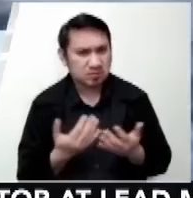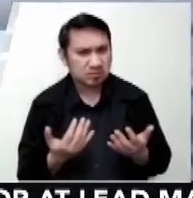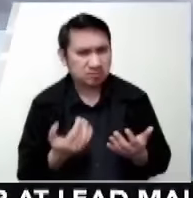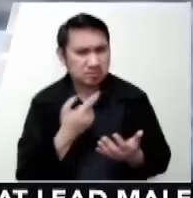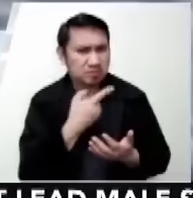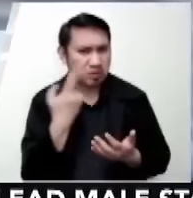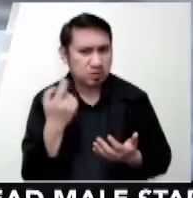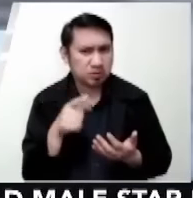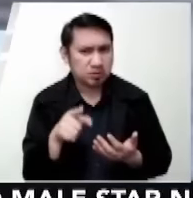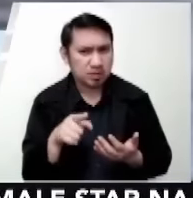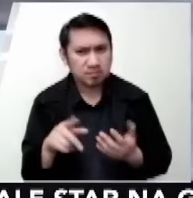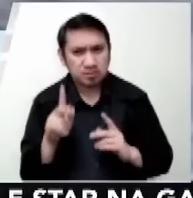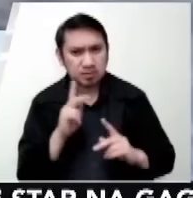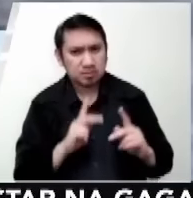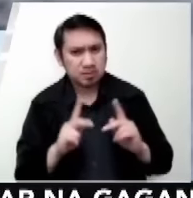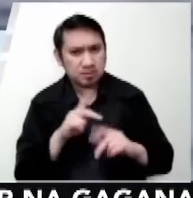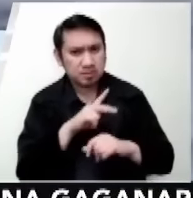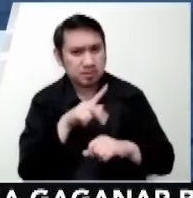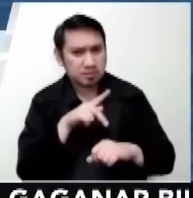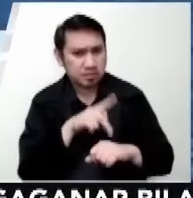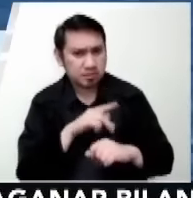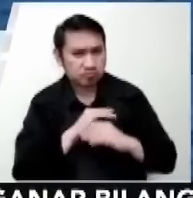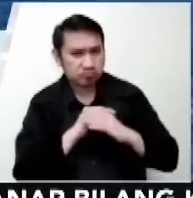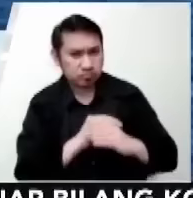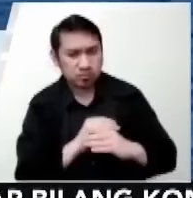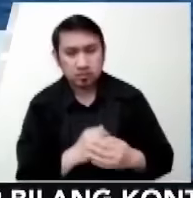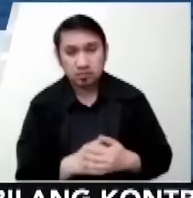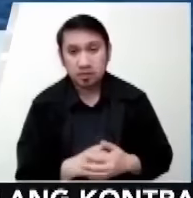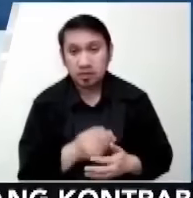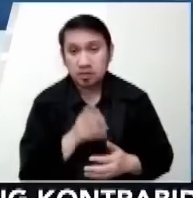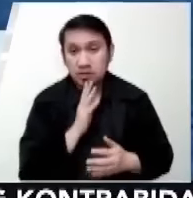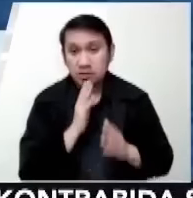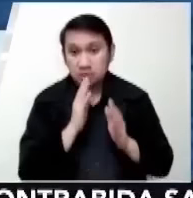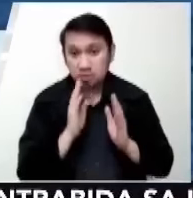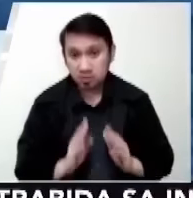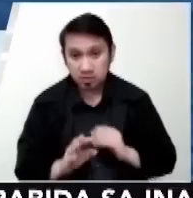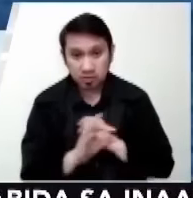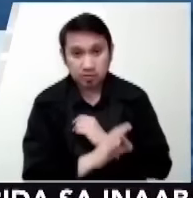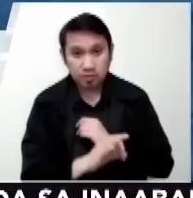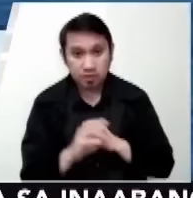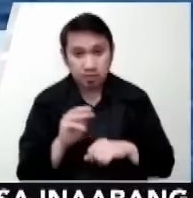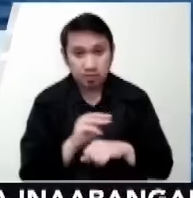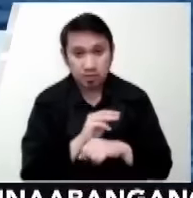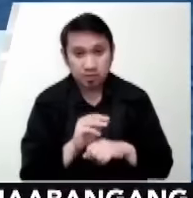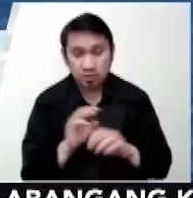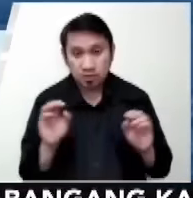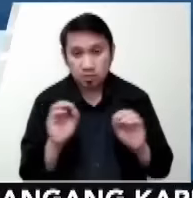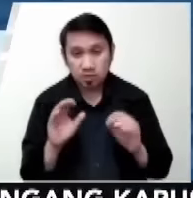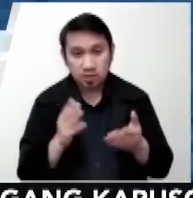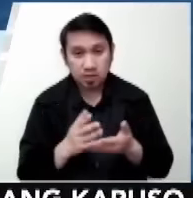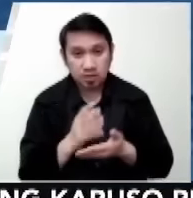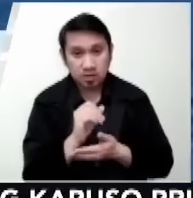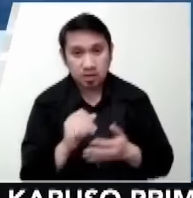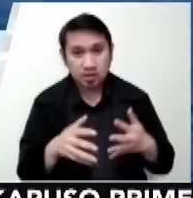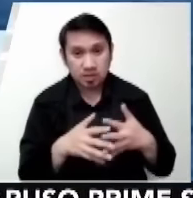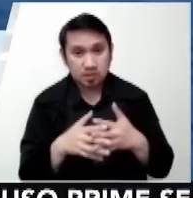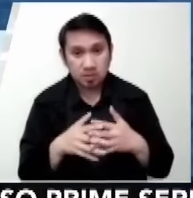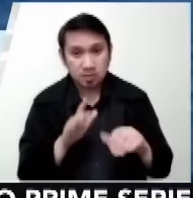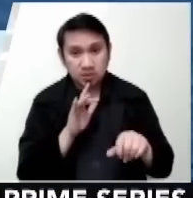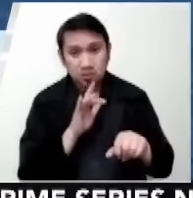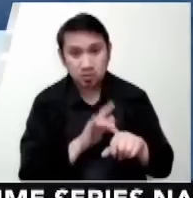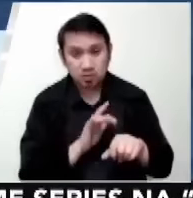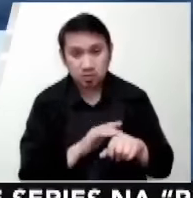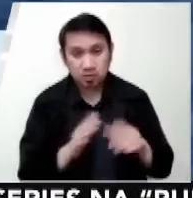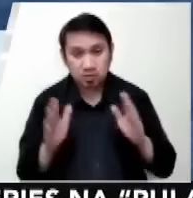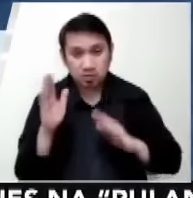Pilipinas. Sa isang pahayag, sinabi ng tagapagsalita ng Chinese Foreign Ministry na wala raw karapatan ng Amerika na makialam sa maritime issue sa pagitan